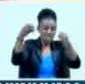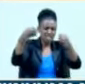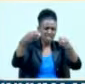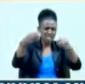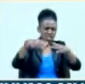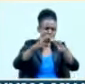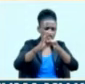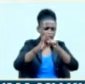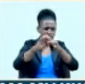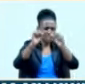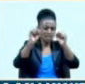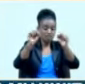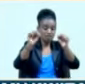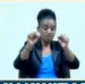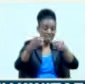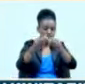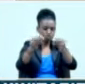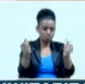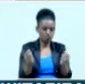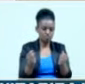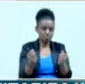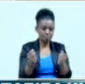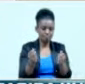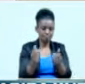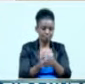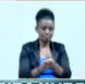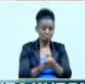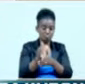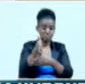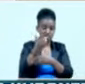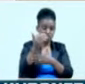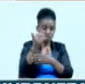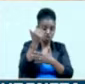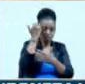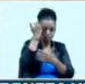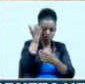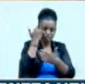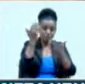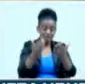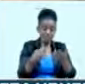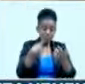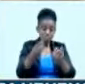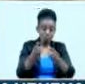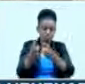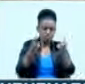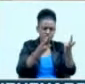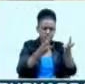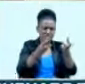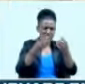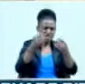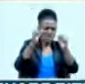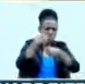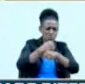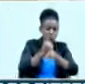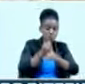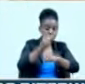ko twafatanye kugira ngo tubikemuke. Minisitiri w'Ubutabera Johnston Businge avuga ko uburyo icyorezo giteye ibyakozwe